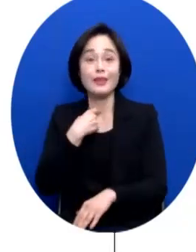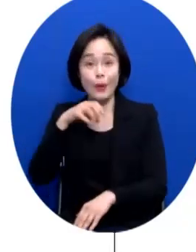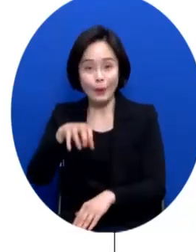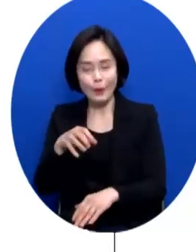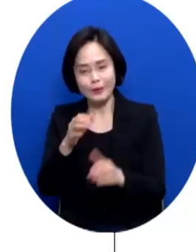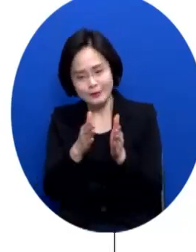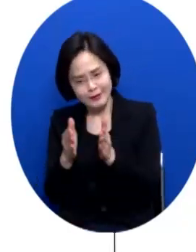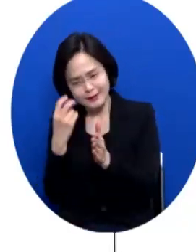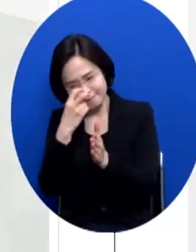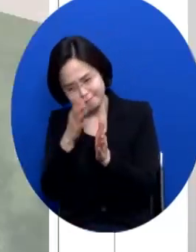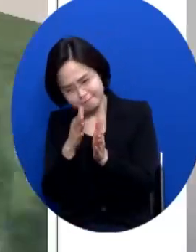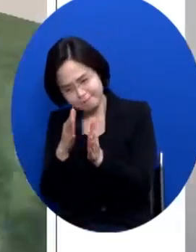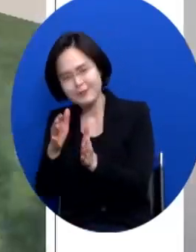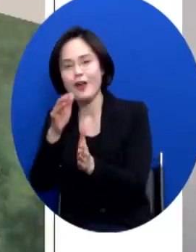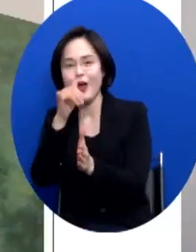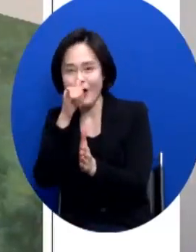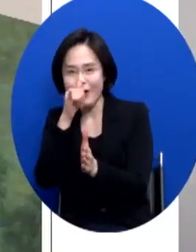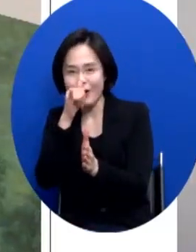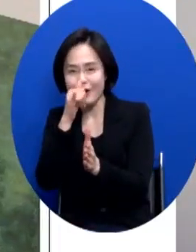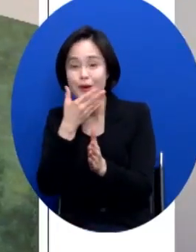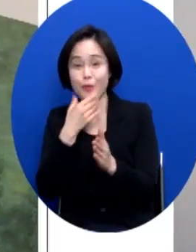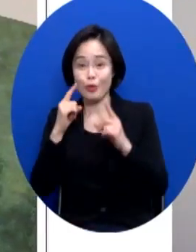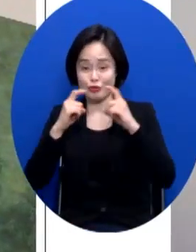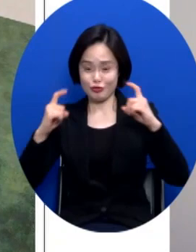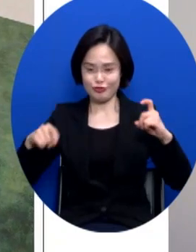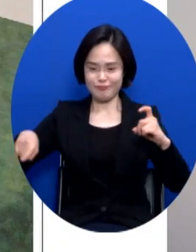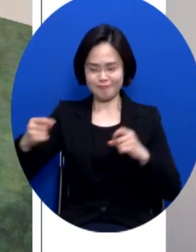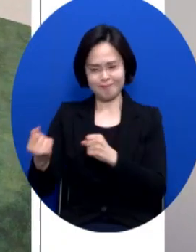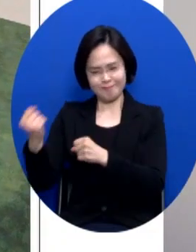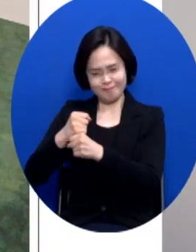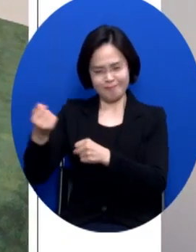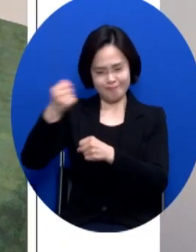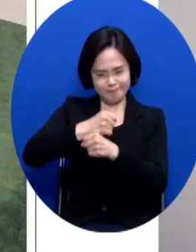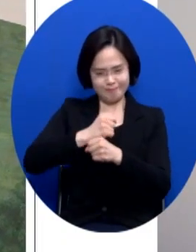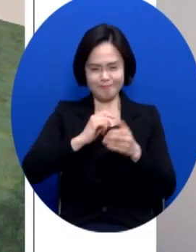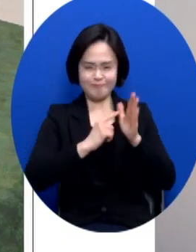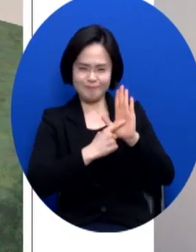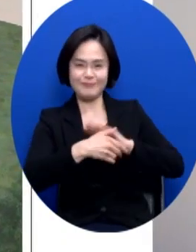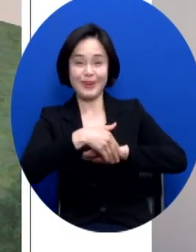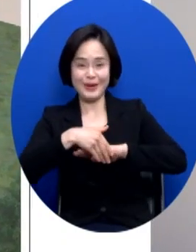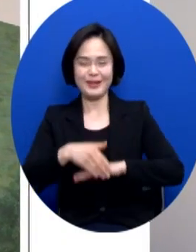정비하는 등 고종 연간 경복궁의 복합적인 면모를 드러낼 수 있도록 할 계획입니다.